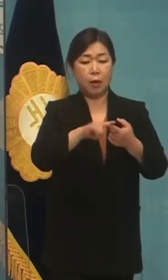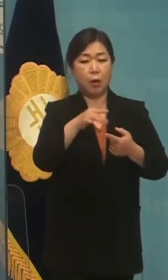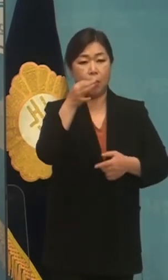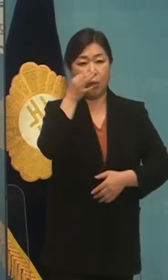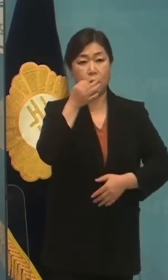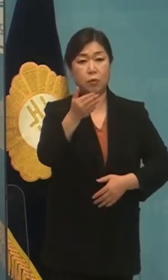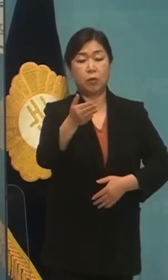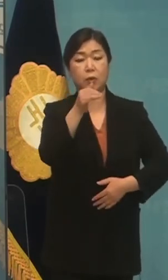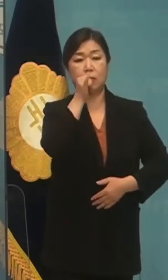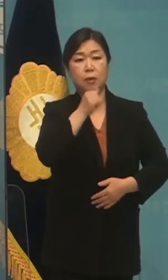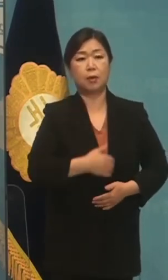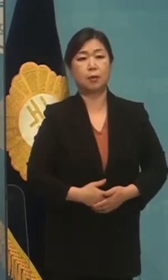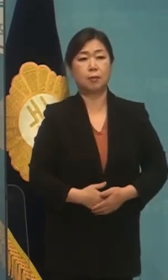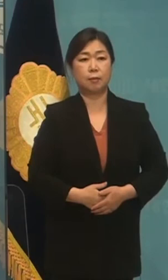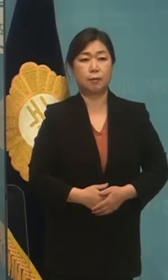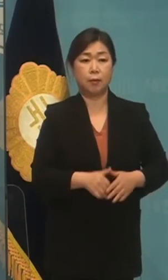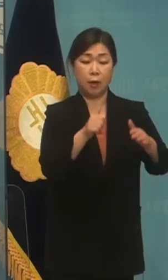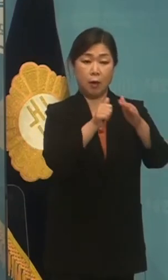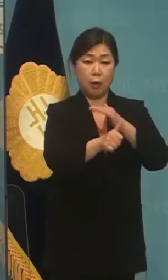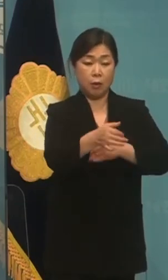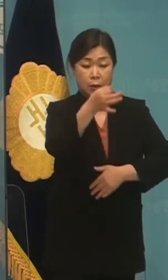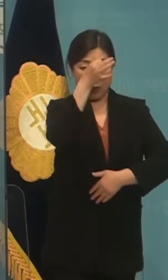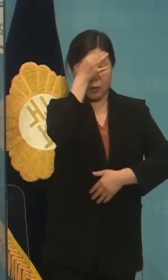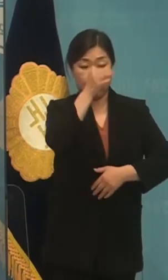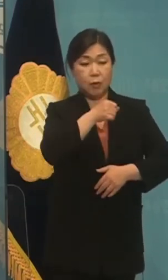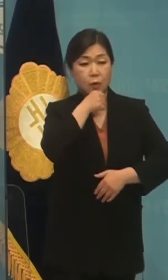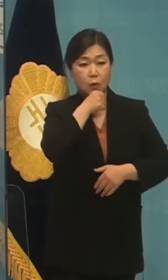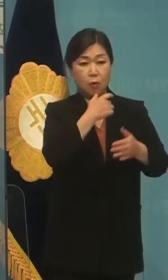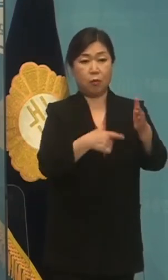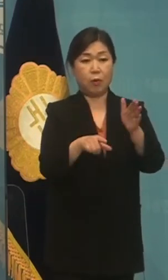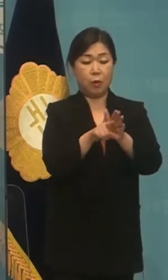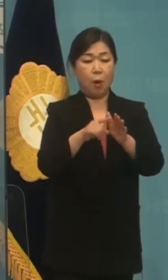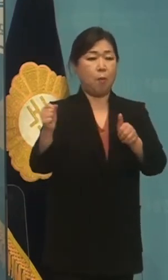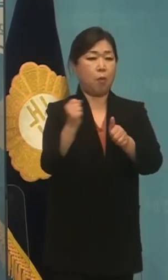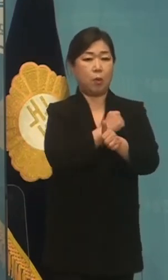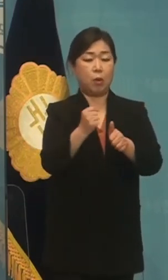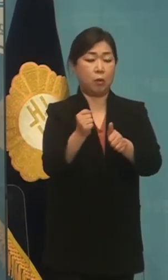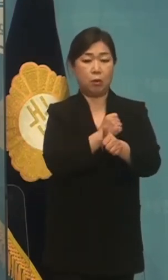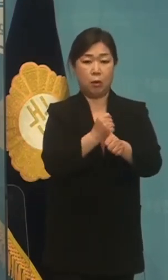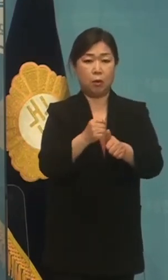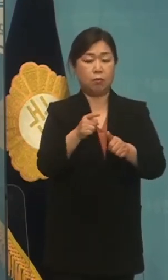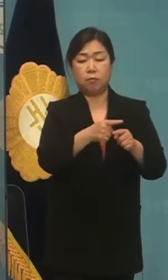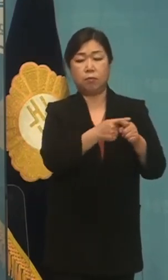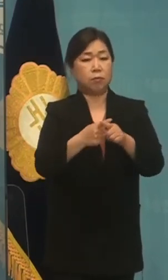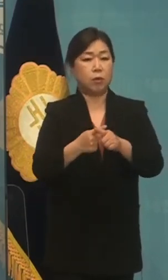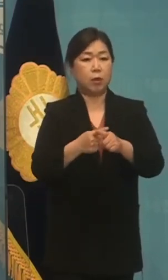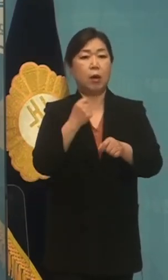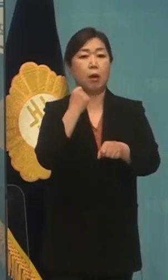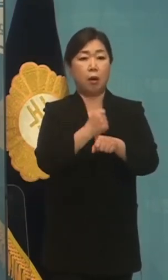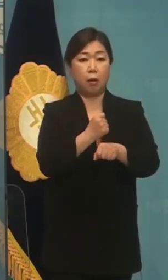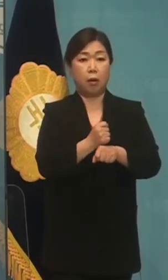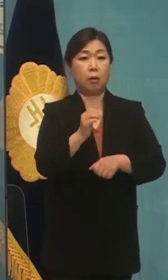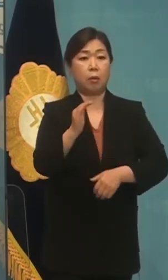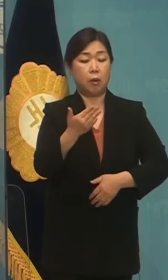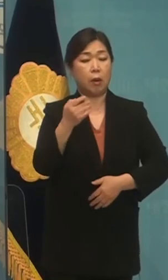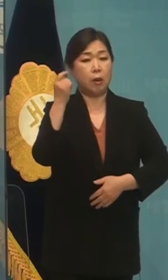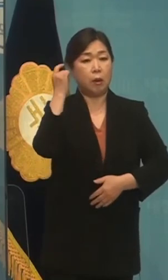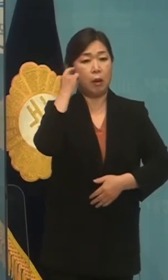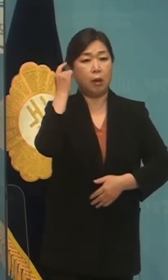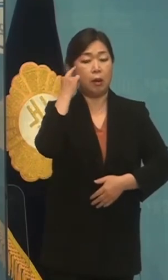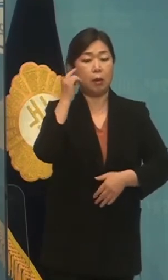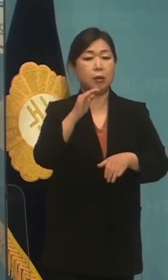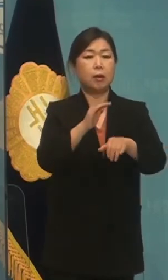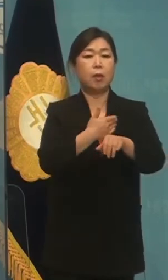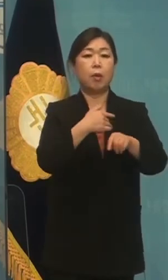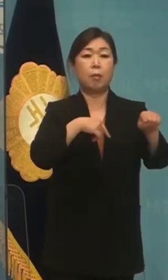있습니다. 선수의 기량과 성적을 위해서라면 폭력 정도는 용인될 수 있다는 그릇된